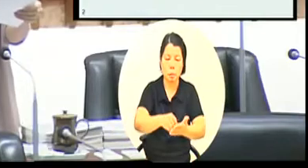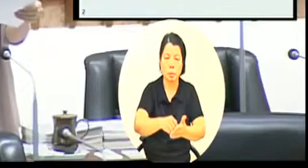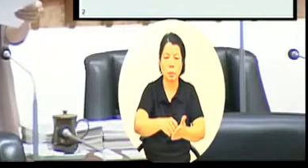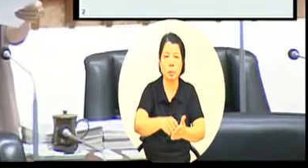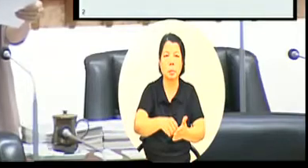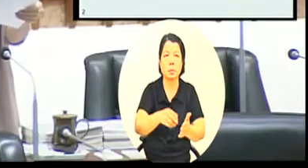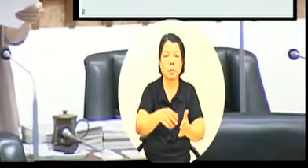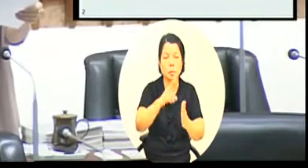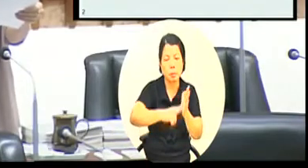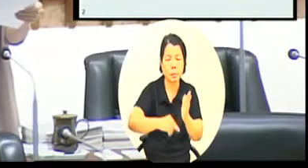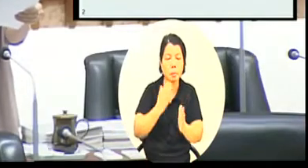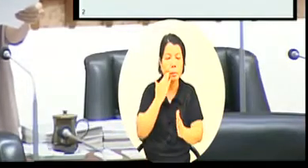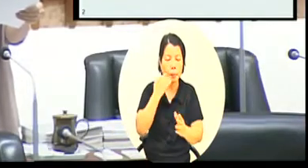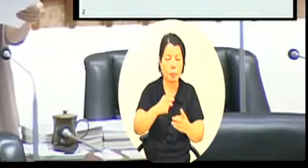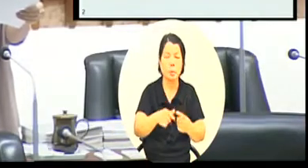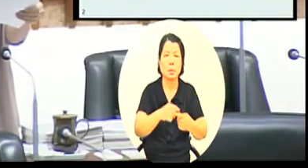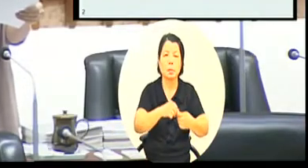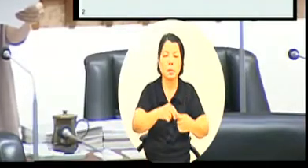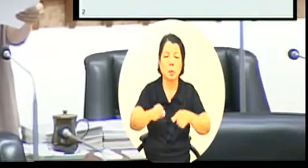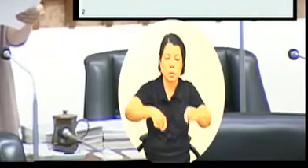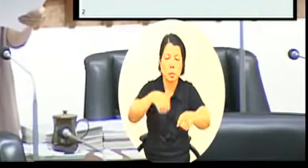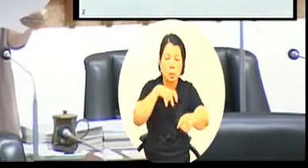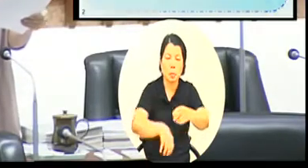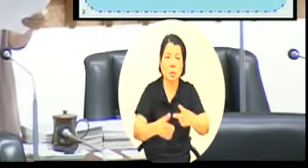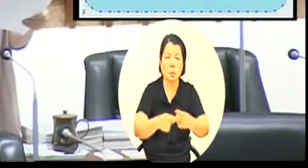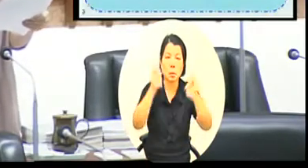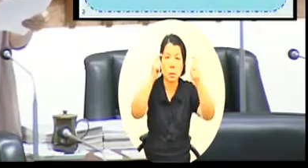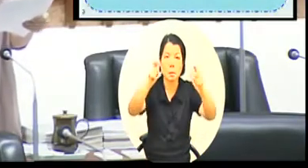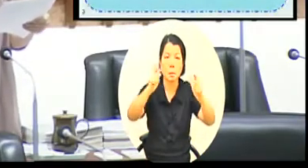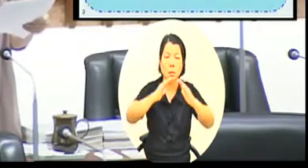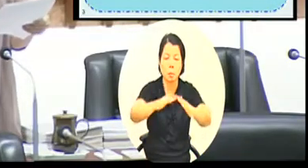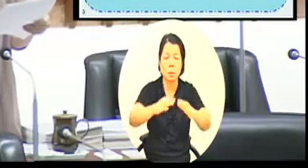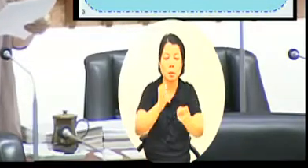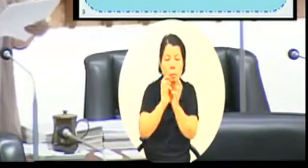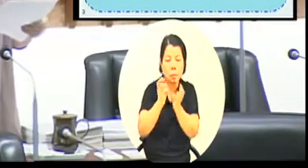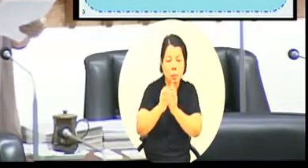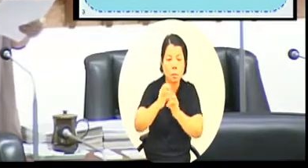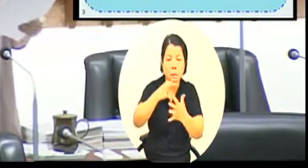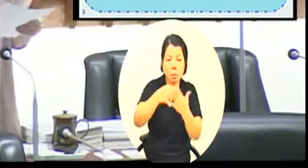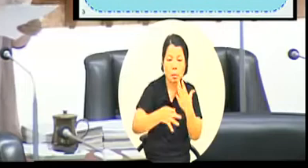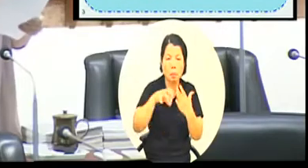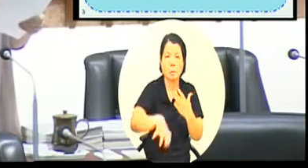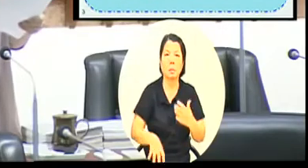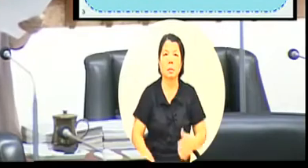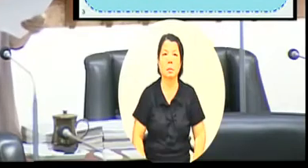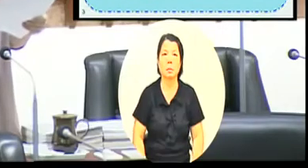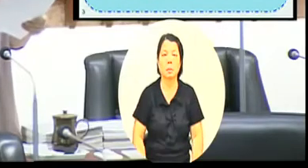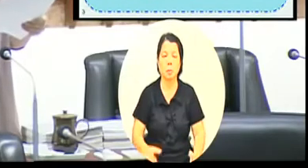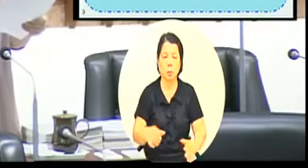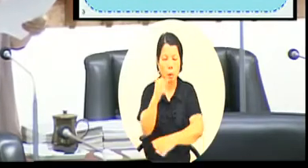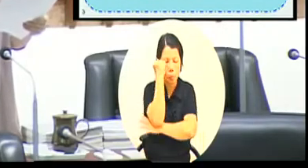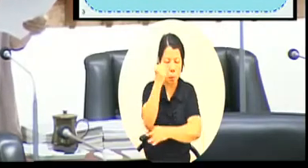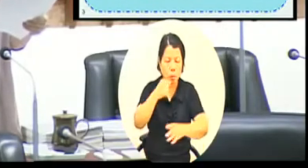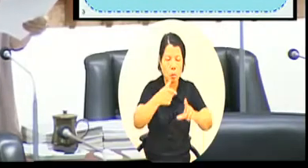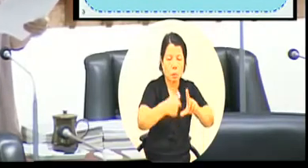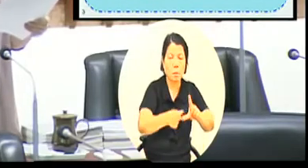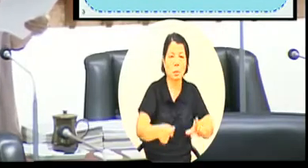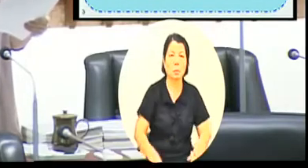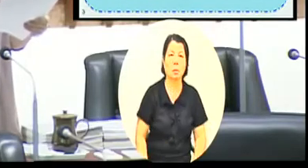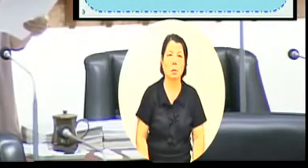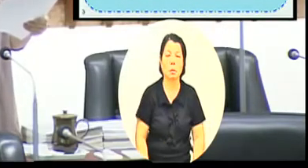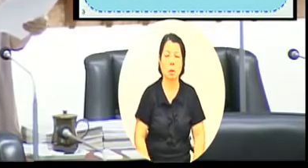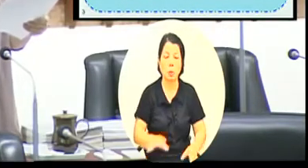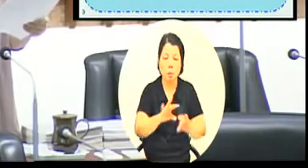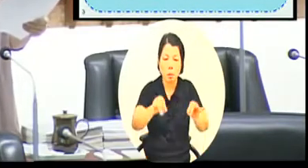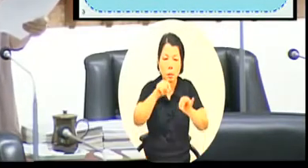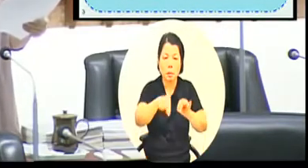就在都市计划里面的高雄实施的那个细则里面，住宅区哦之